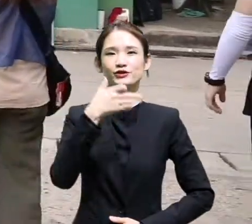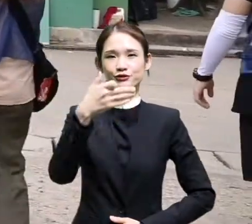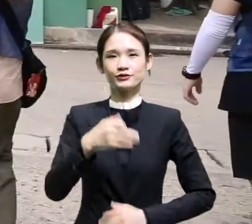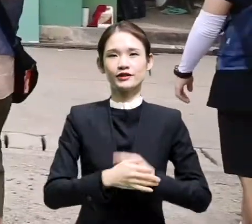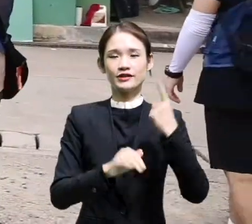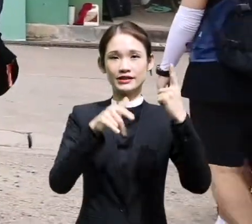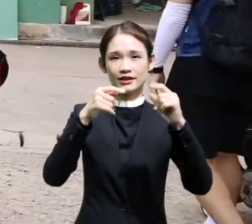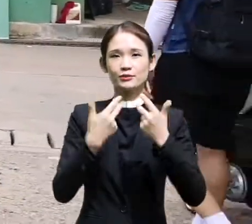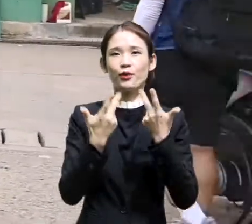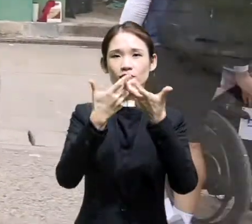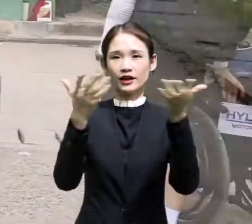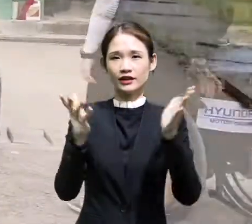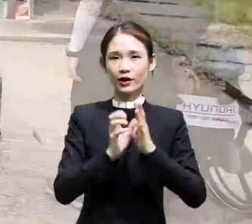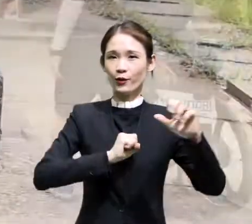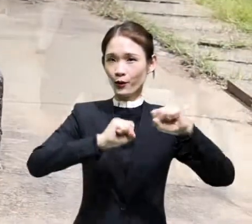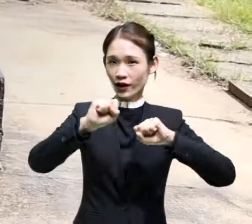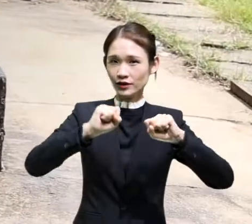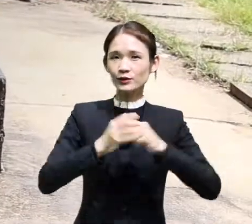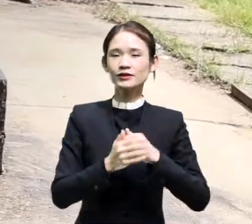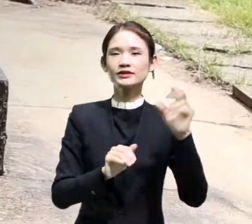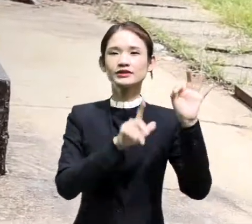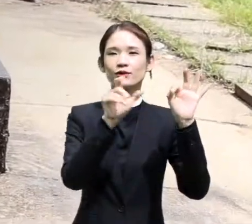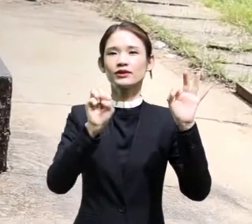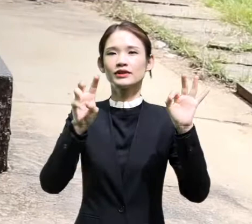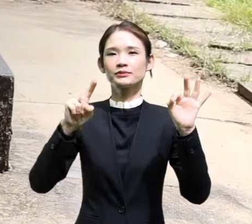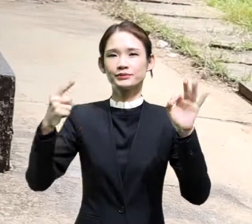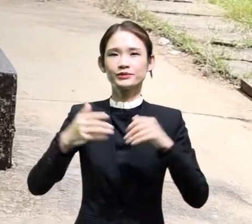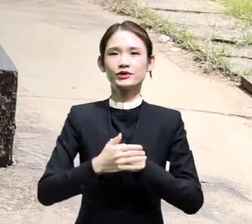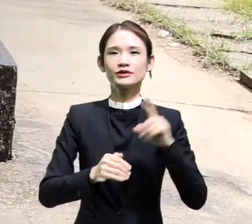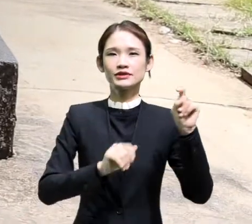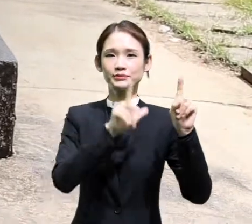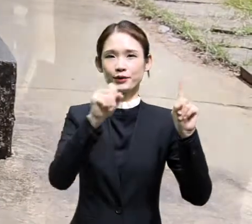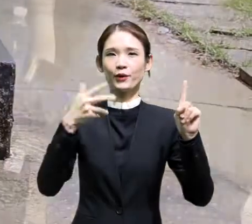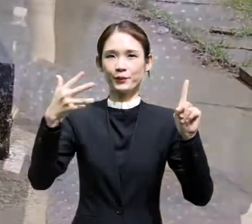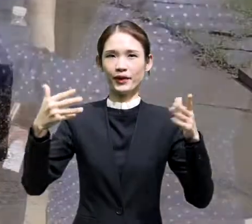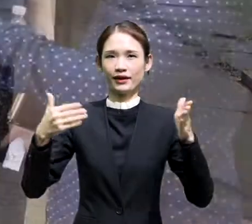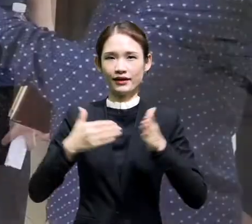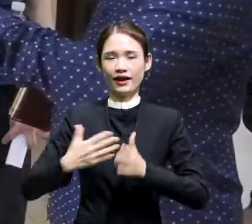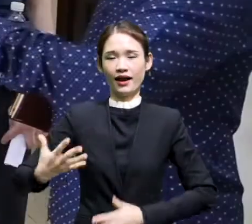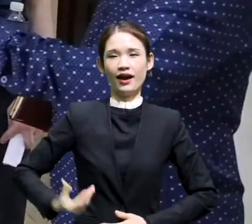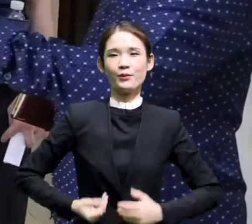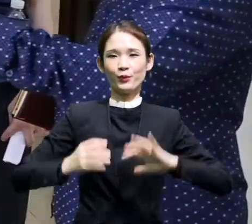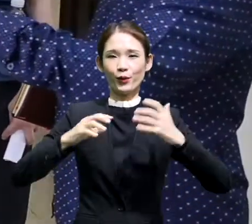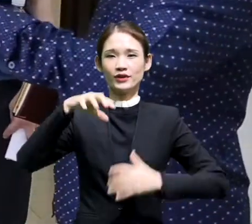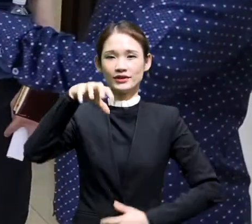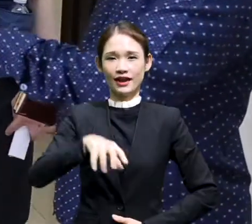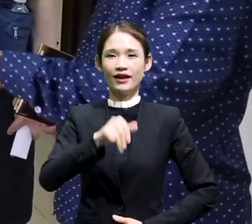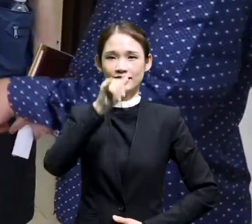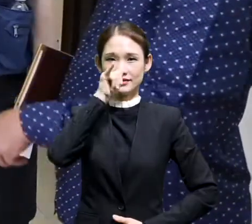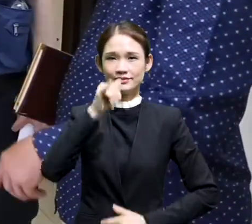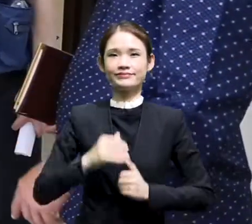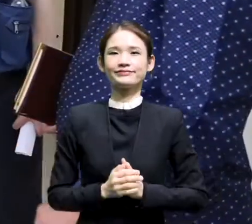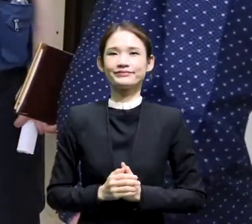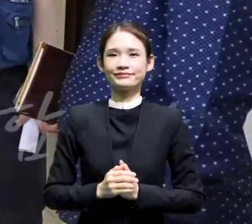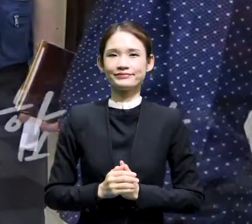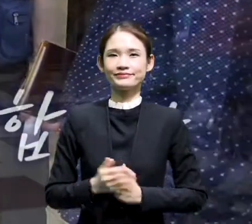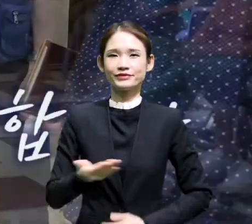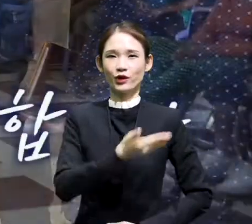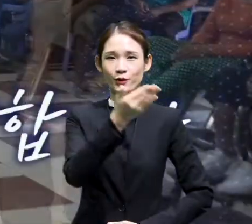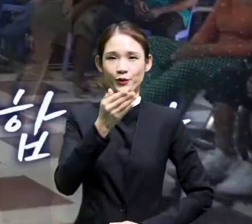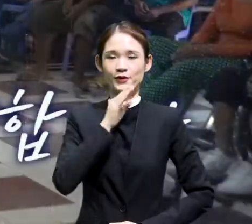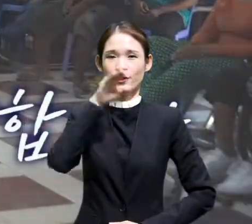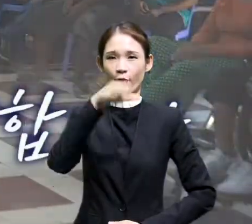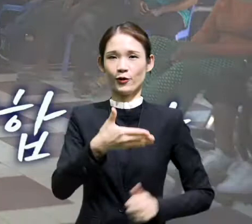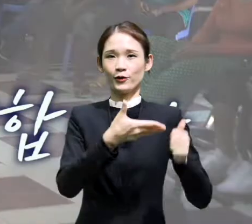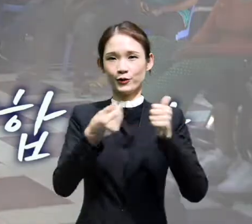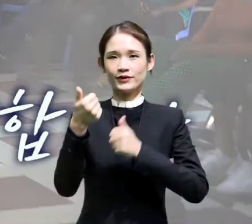2019년 1기 봉사단의 활동이 10월 31일부터 11월 8일까지 캄보디아에서 있었습니다. 여러분을